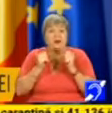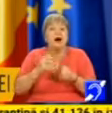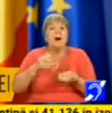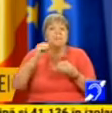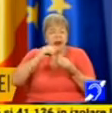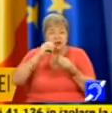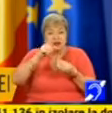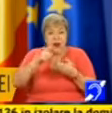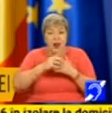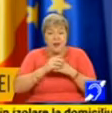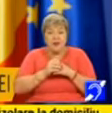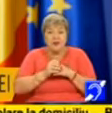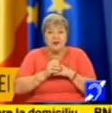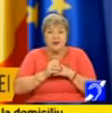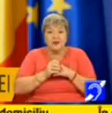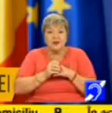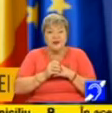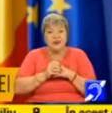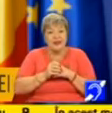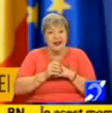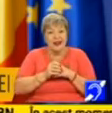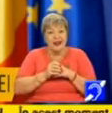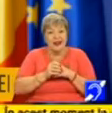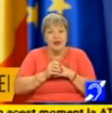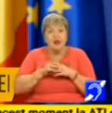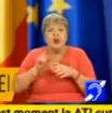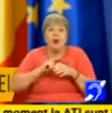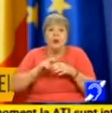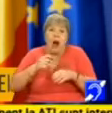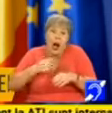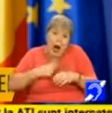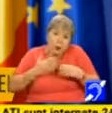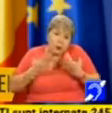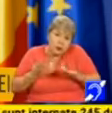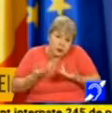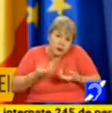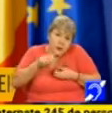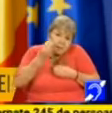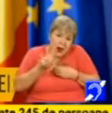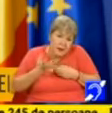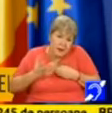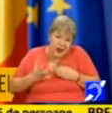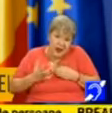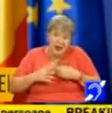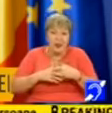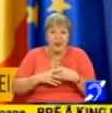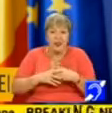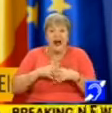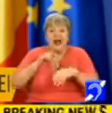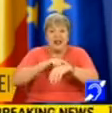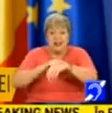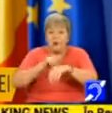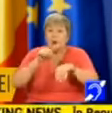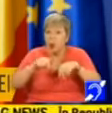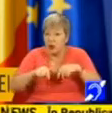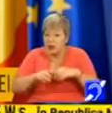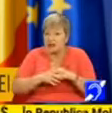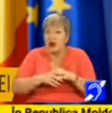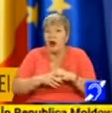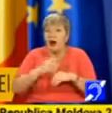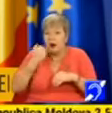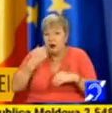Domnului așa cum am putut mai bine în această perioadă de